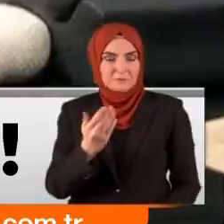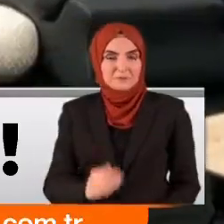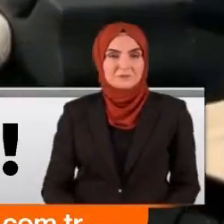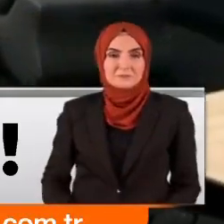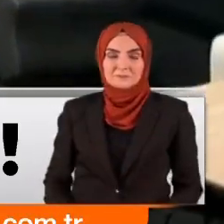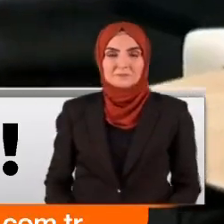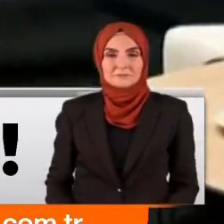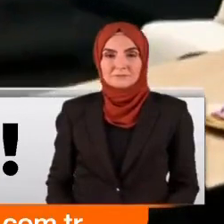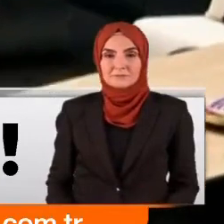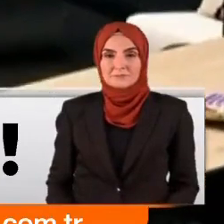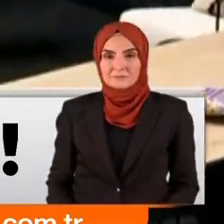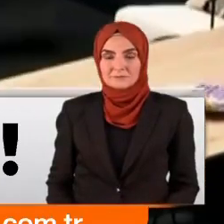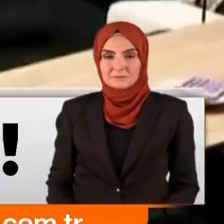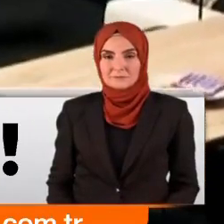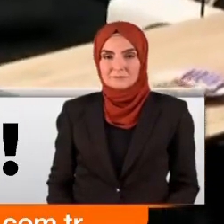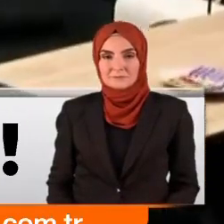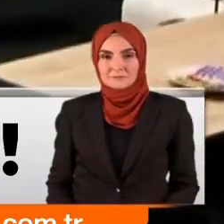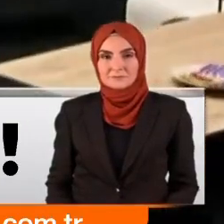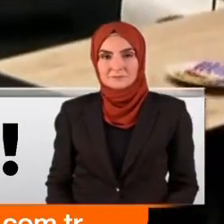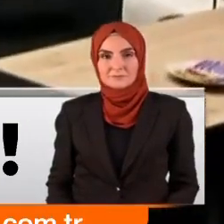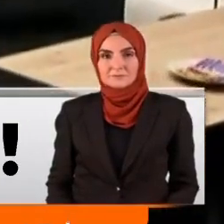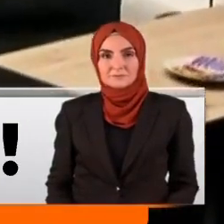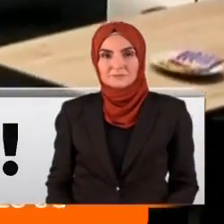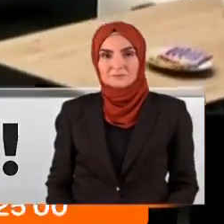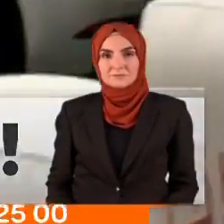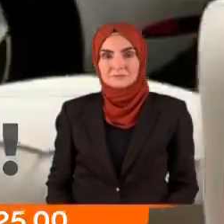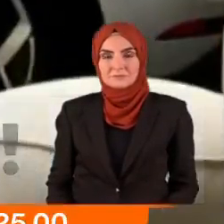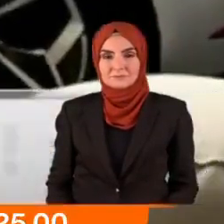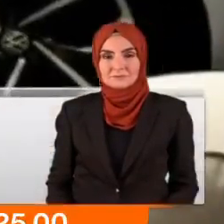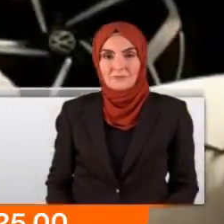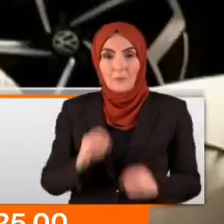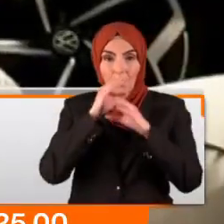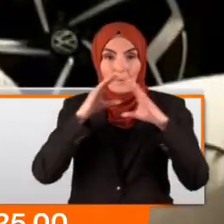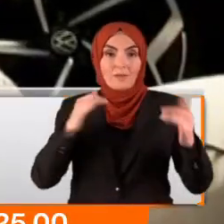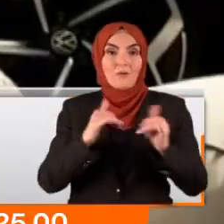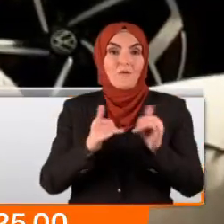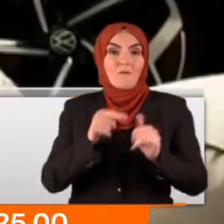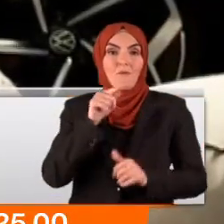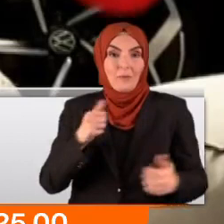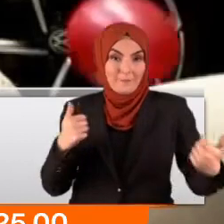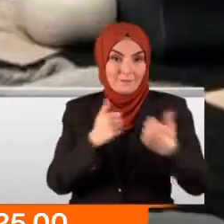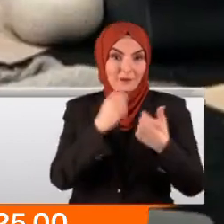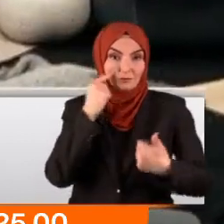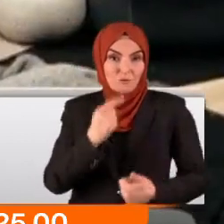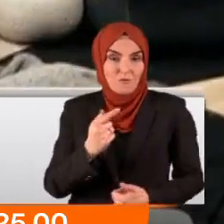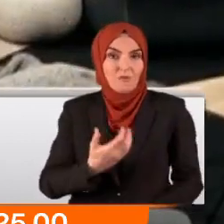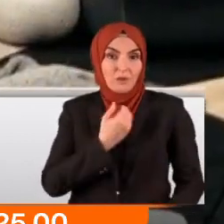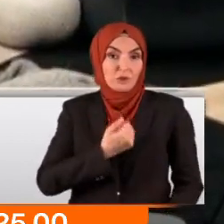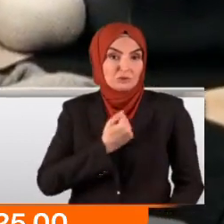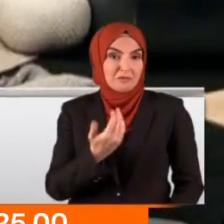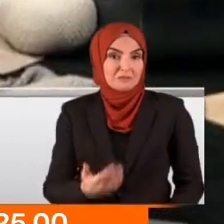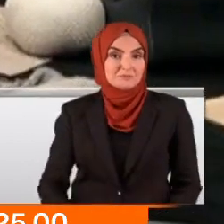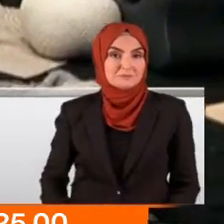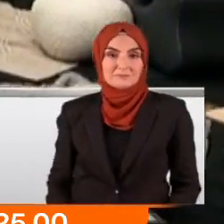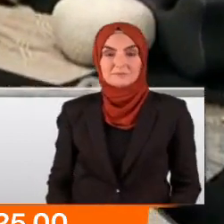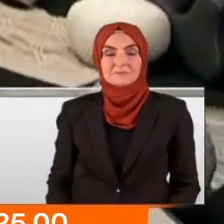¡No me lo creo! ¡No puede ser! ¡Qué es esto! Balon oyunu karşılaşmaları nefes kesti.